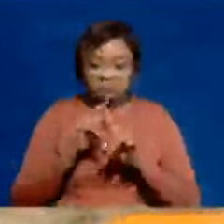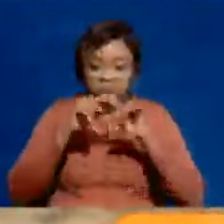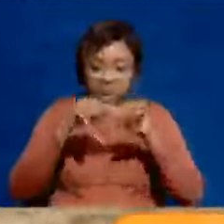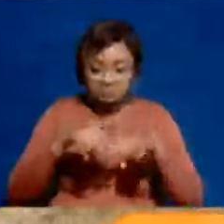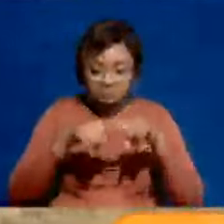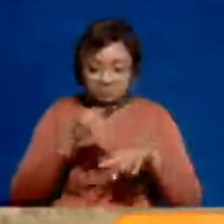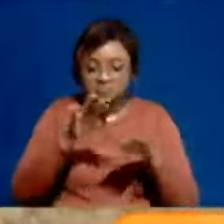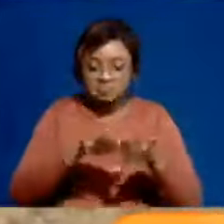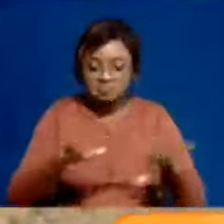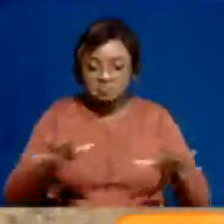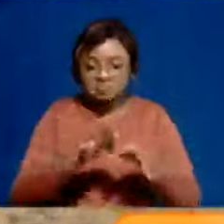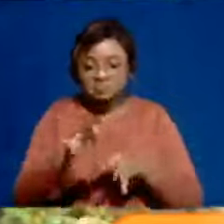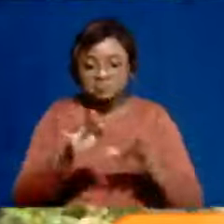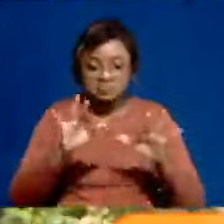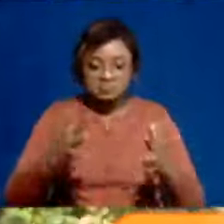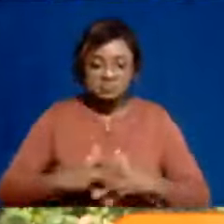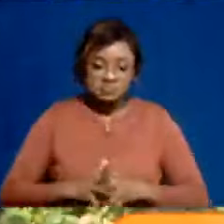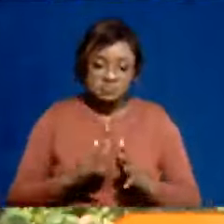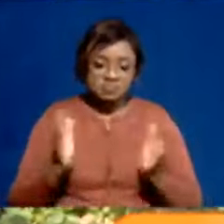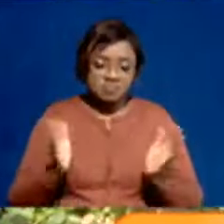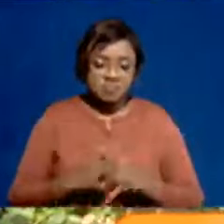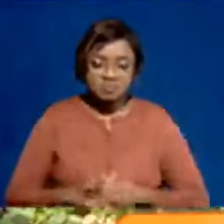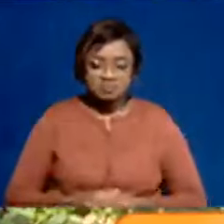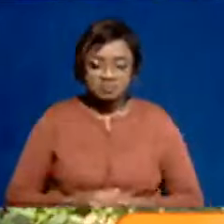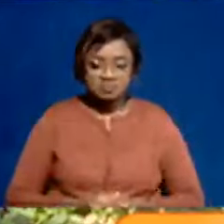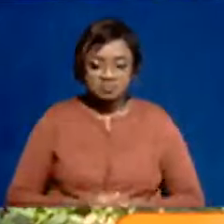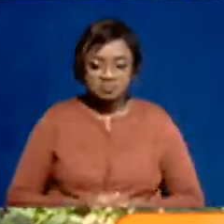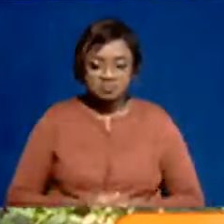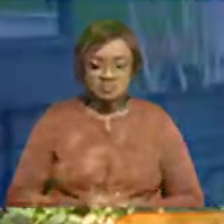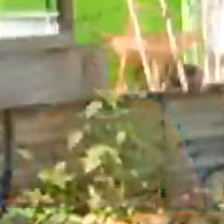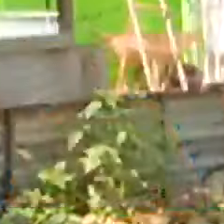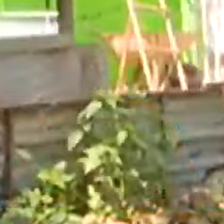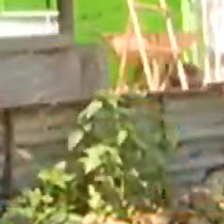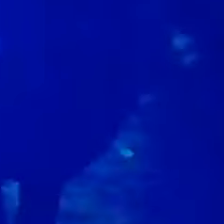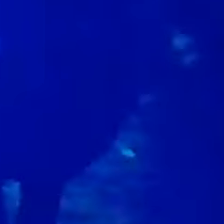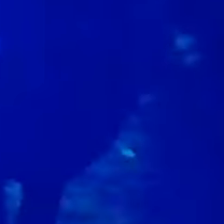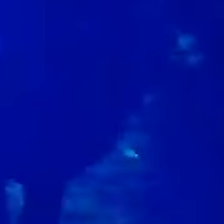wa shamba. Denis Otieno, Runinga ya Citizen.